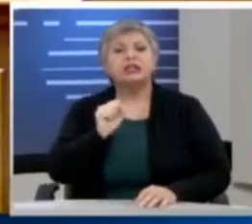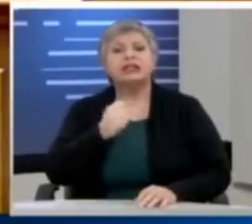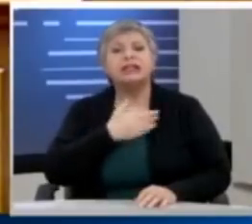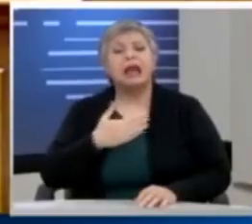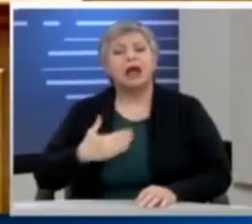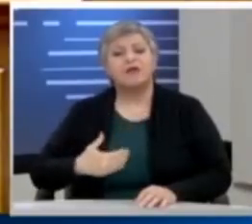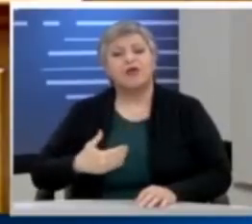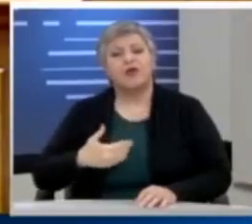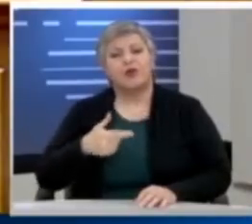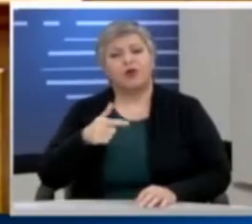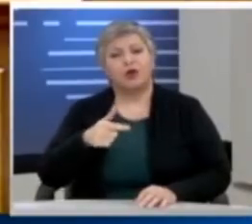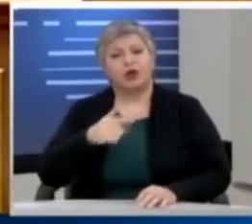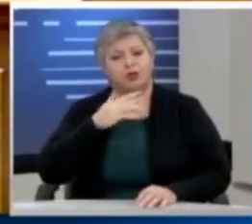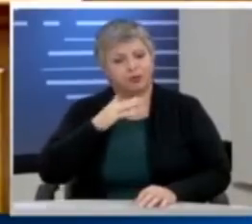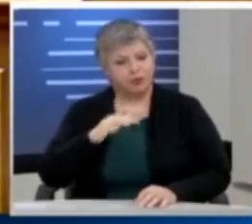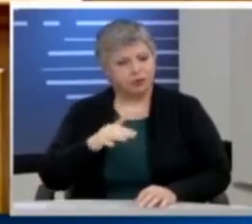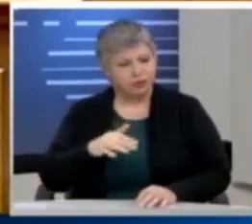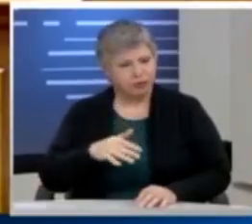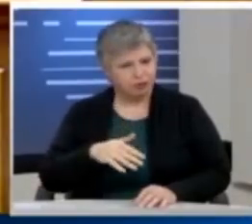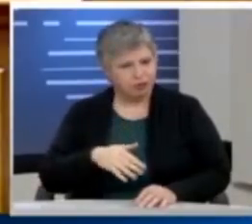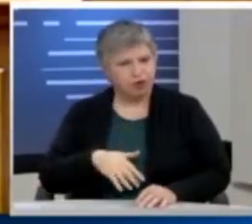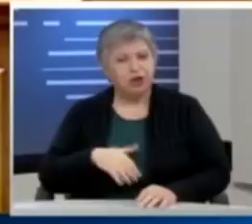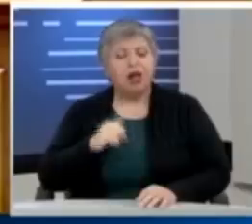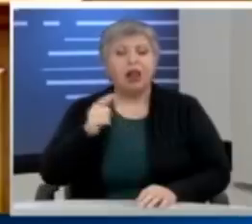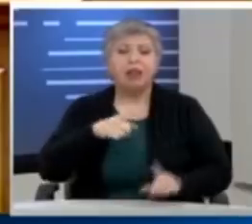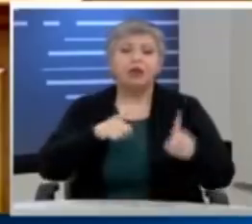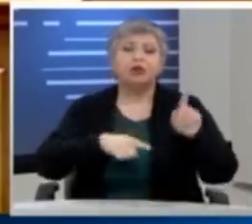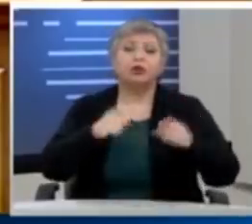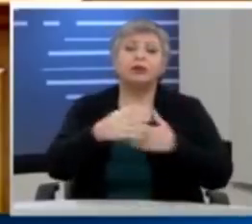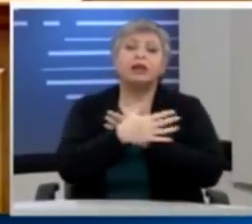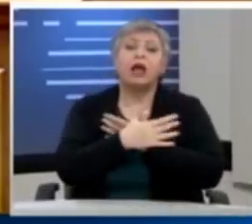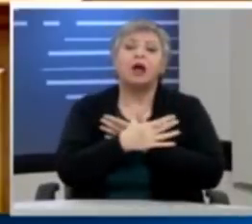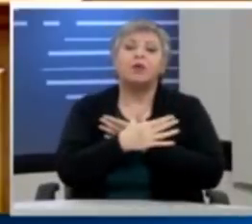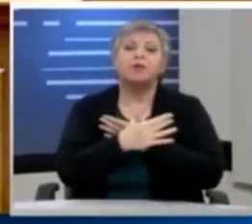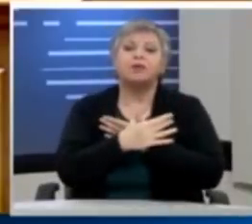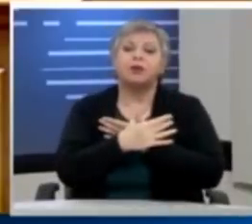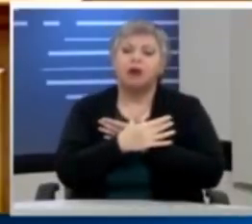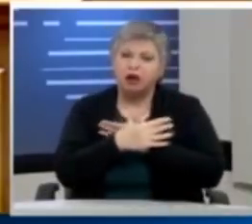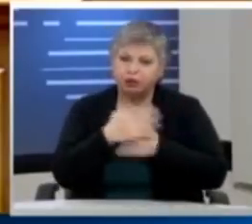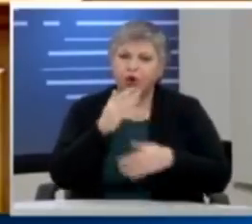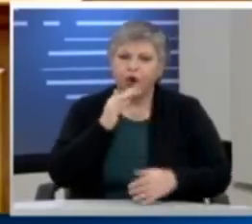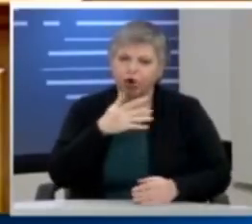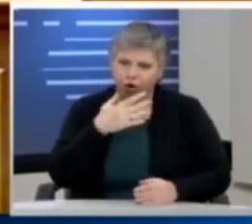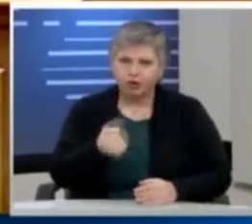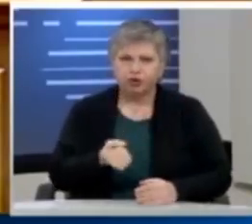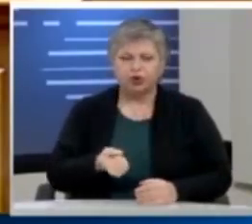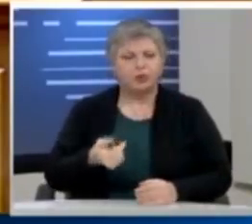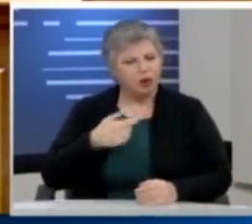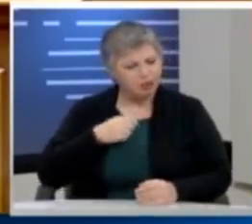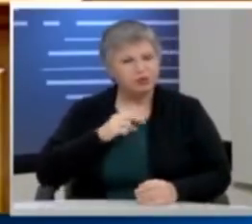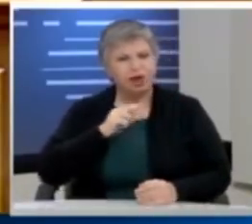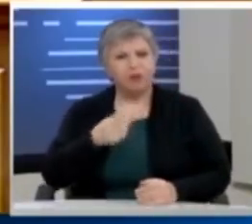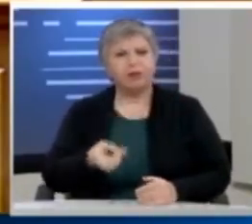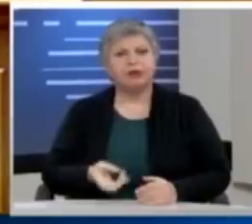ότι κάποιοι μιλάνε και την αλβανική εκεί, άρα αυτό τους ενοποιεί κλπ, σας απαντάμε κι εμείς τότε,